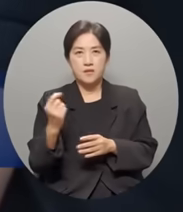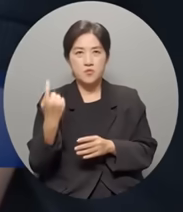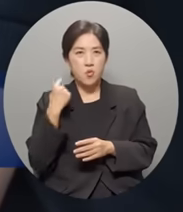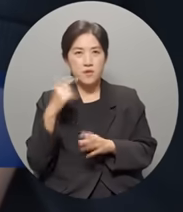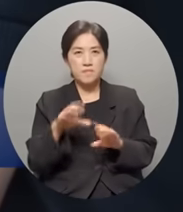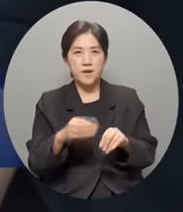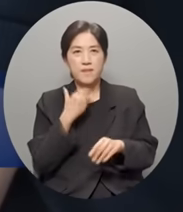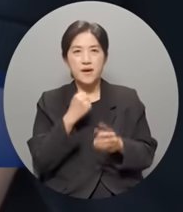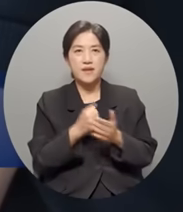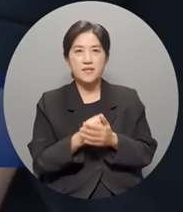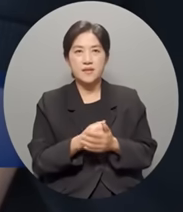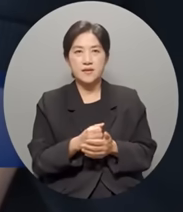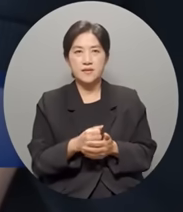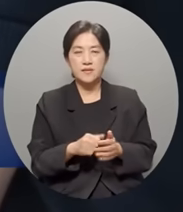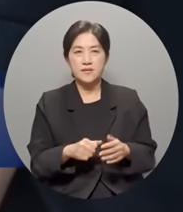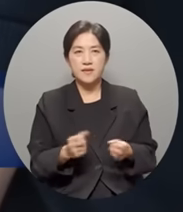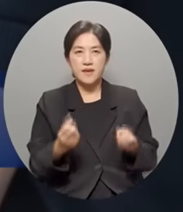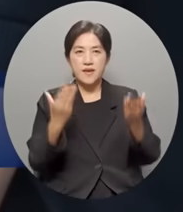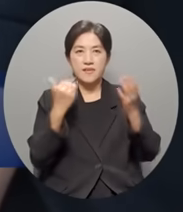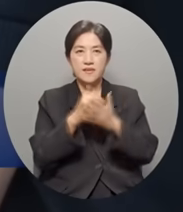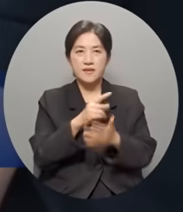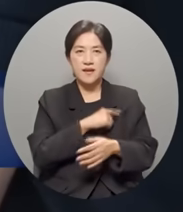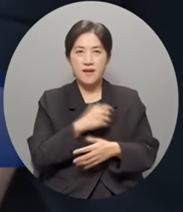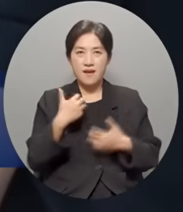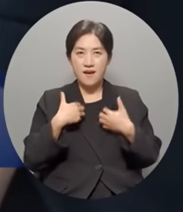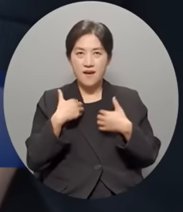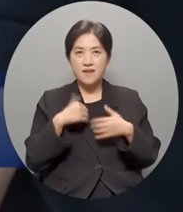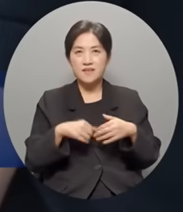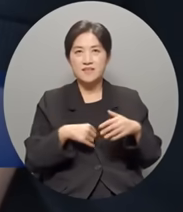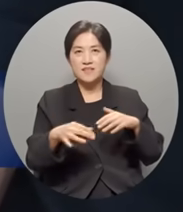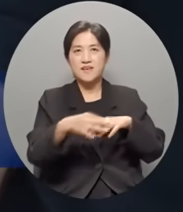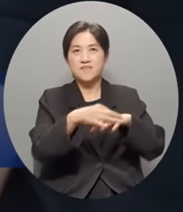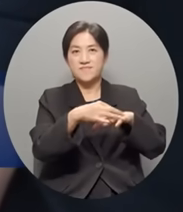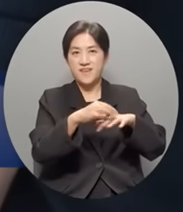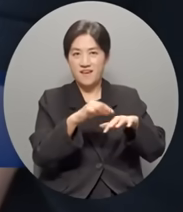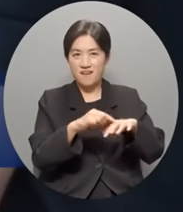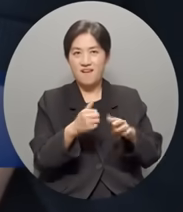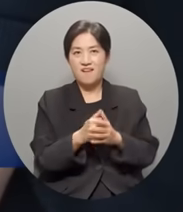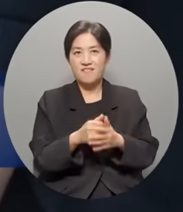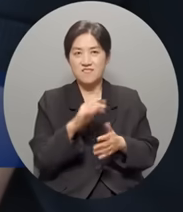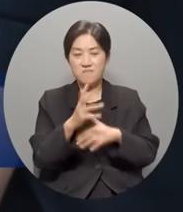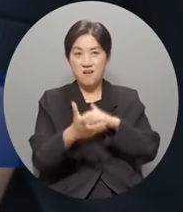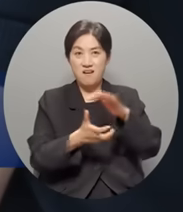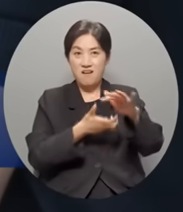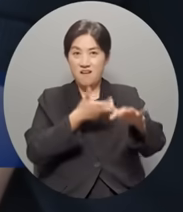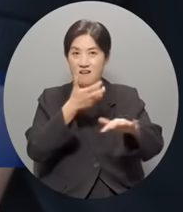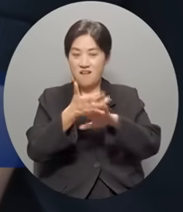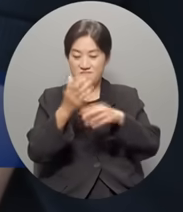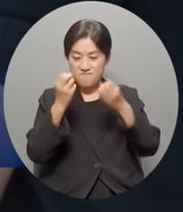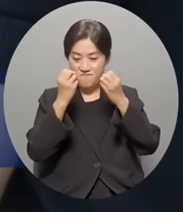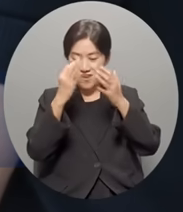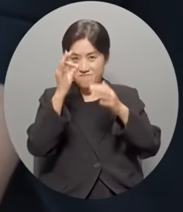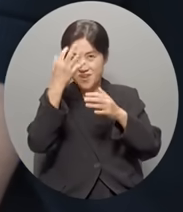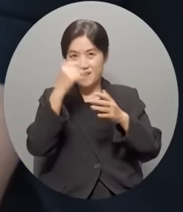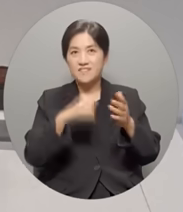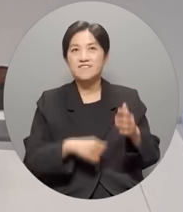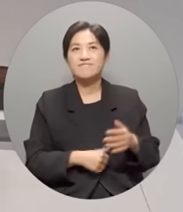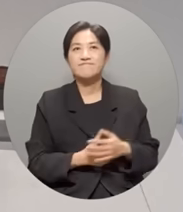think that the most interesting point of this event is actually the ring. I think it's a really innovative